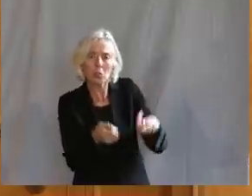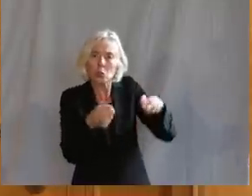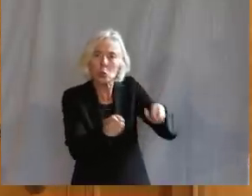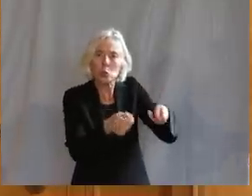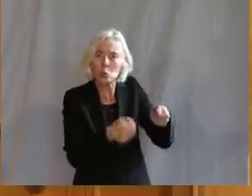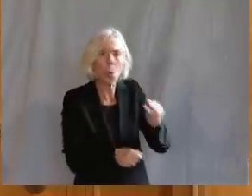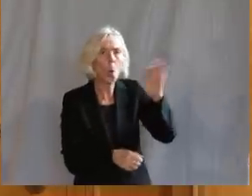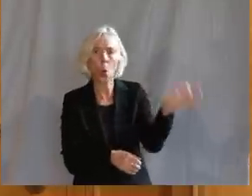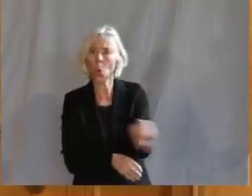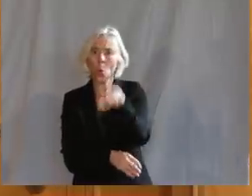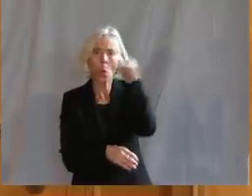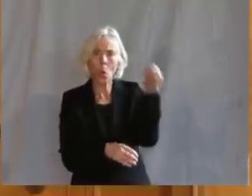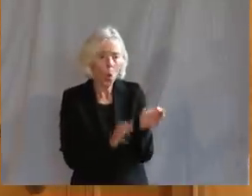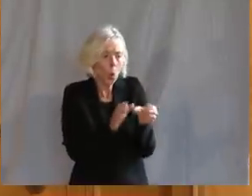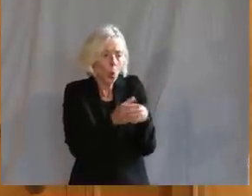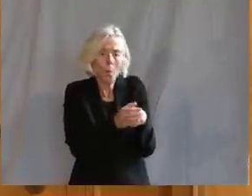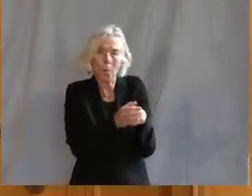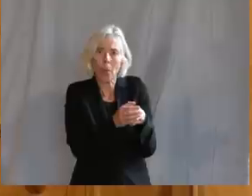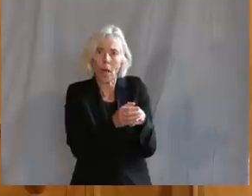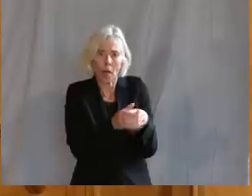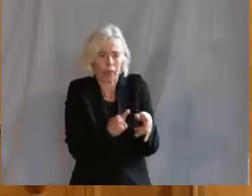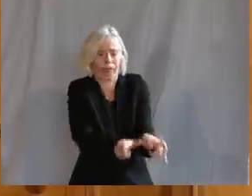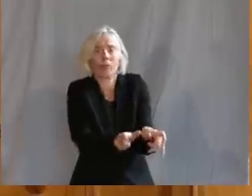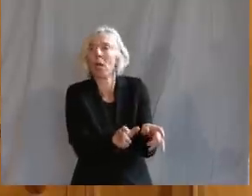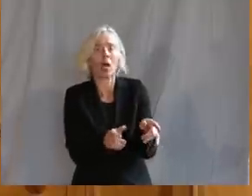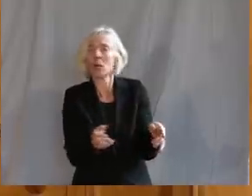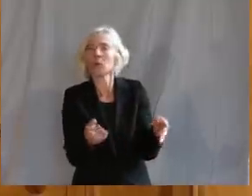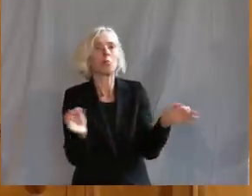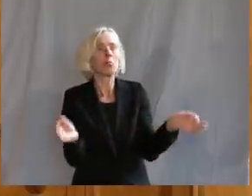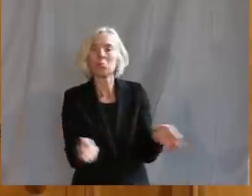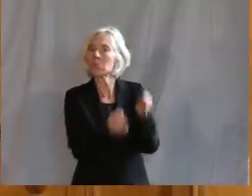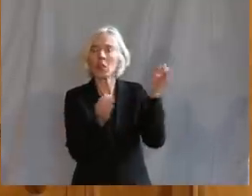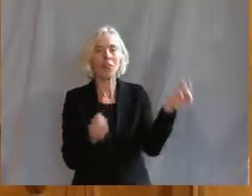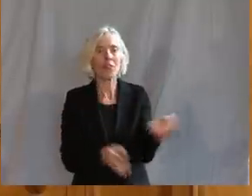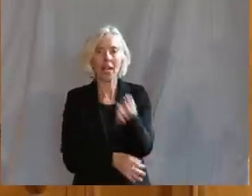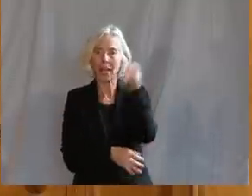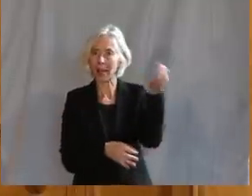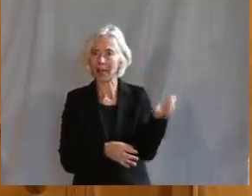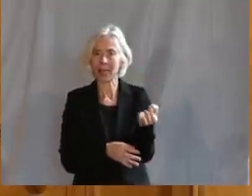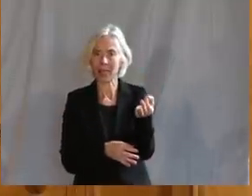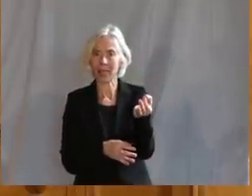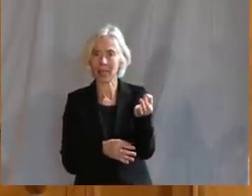Schließungen von Gruppen gehabt. Wie läuft es nun in der Stufe 2 angesichts